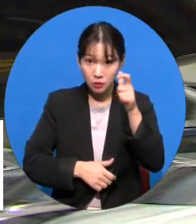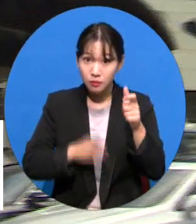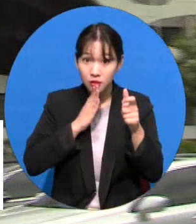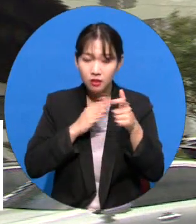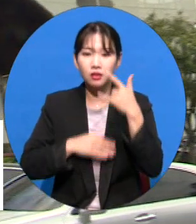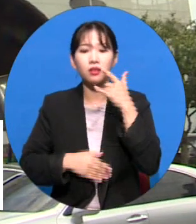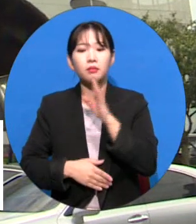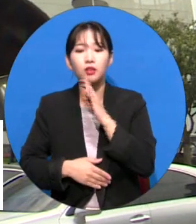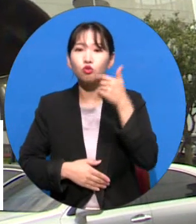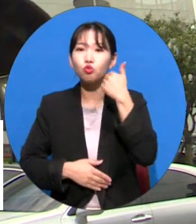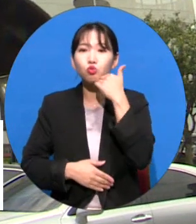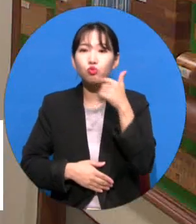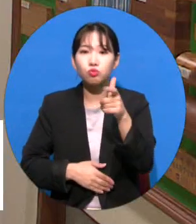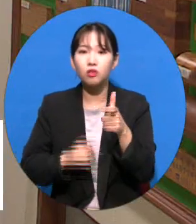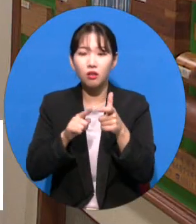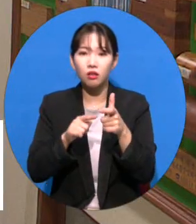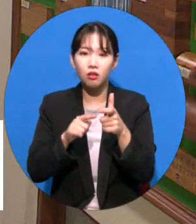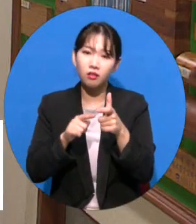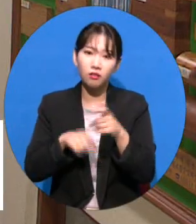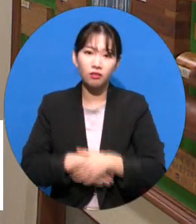네, 그렇습니다. 누가 쏩니까?